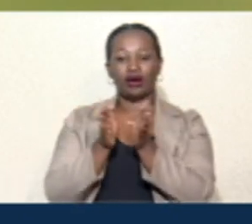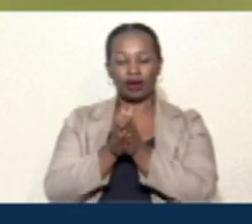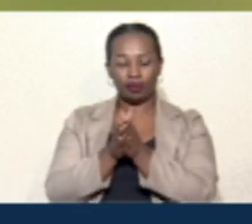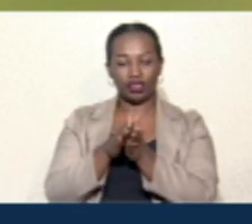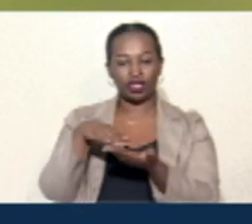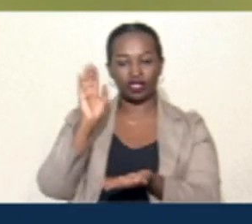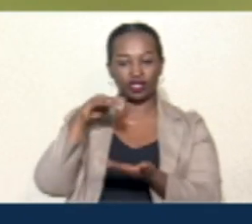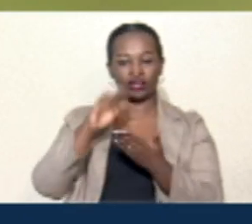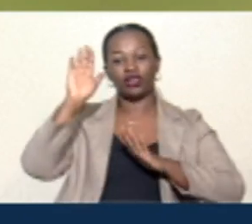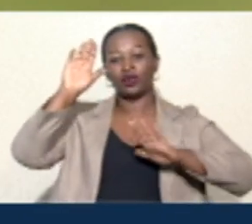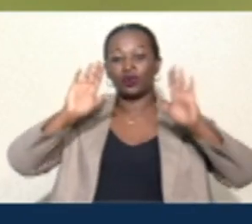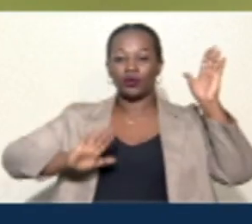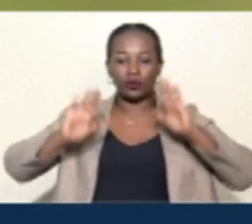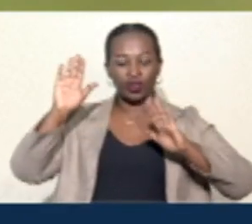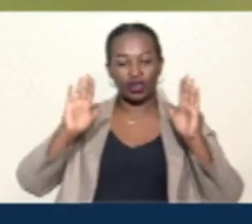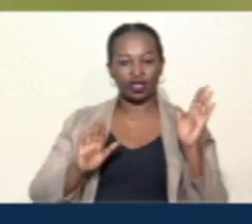harimo n'uruhare